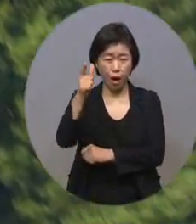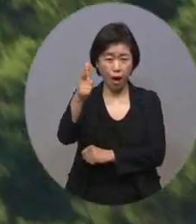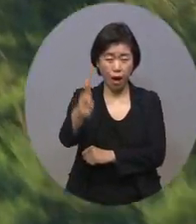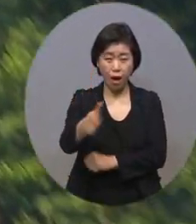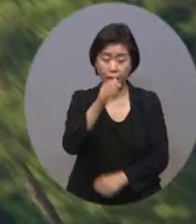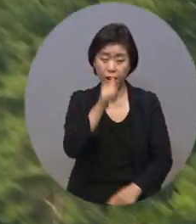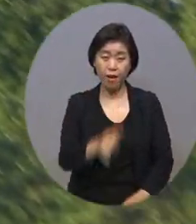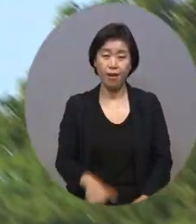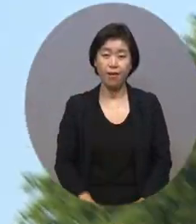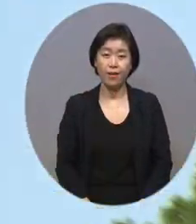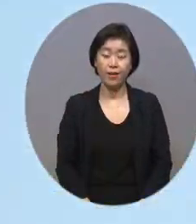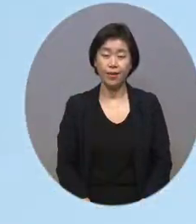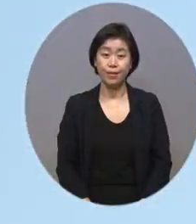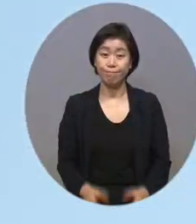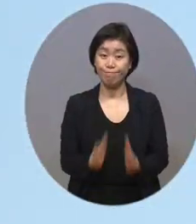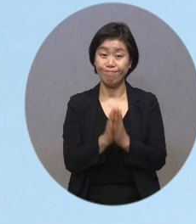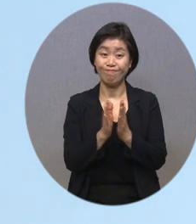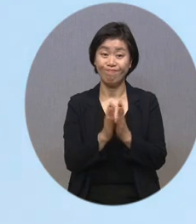와! 자!